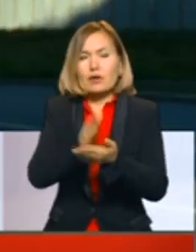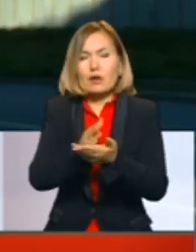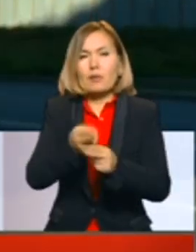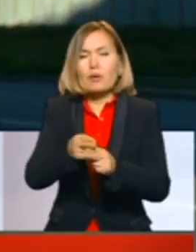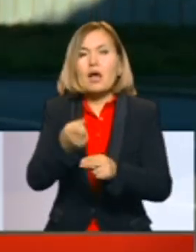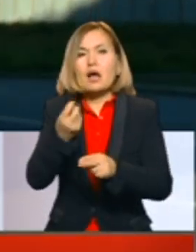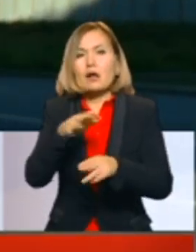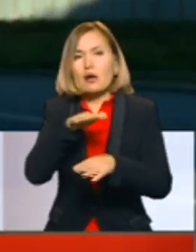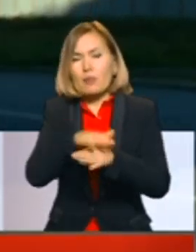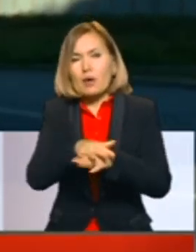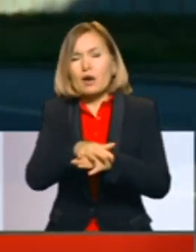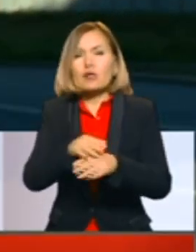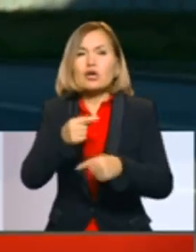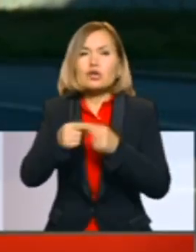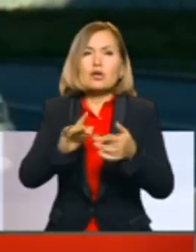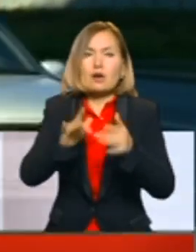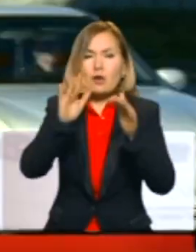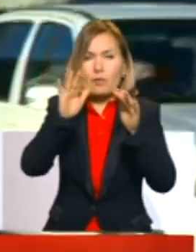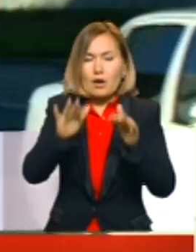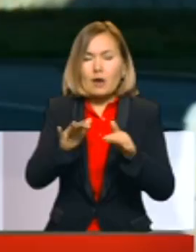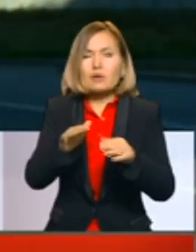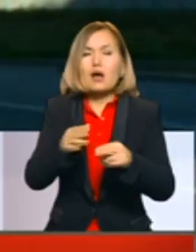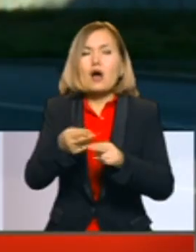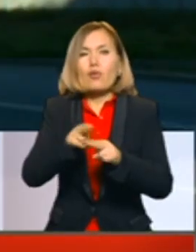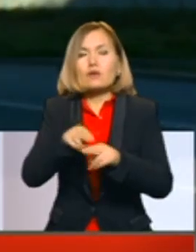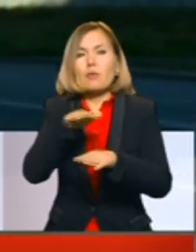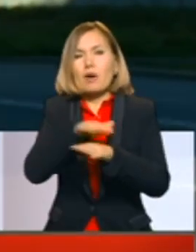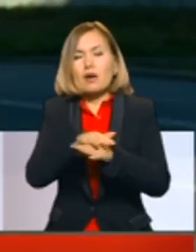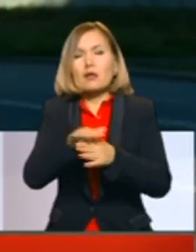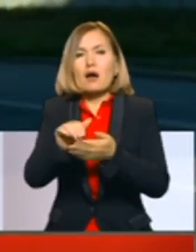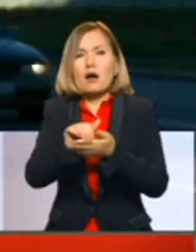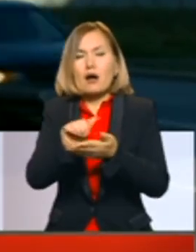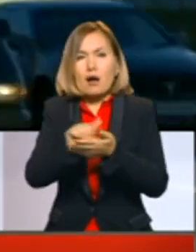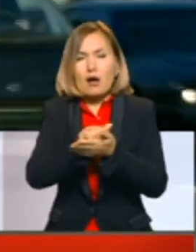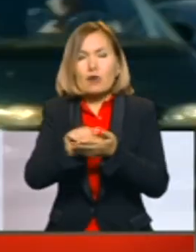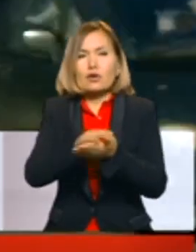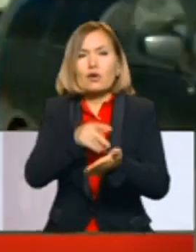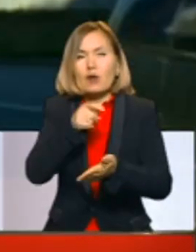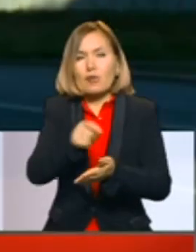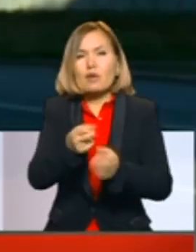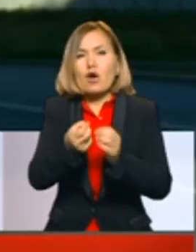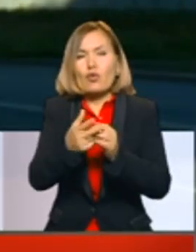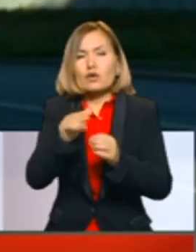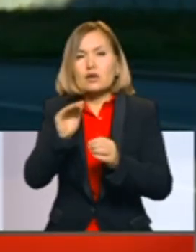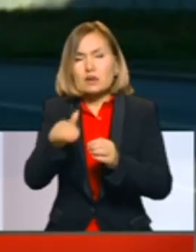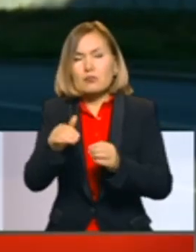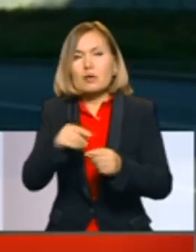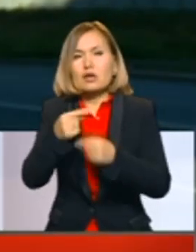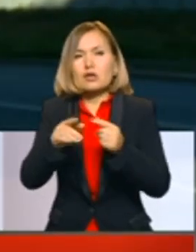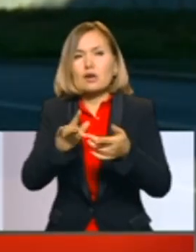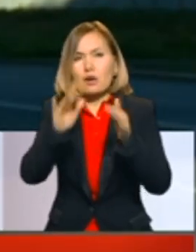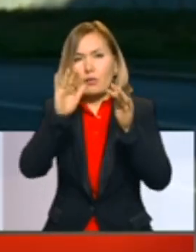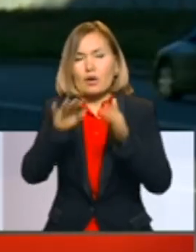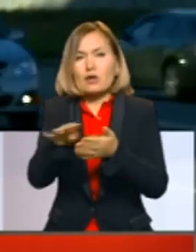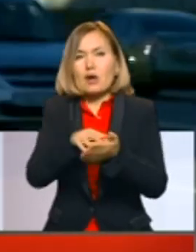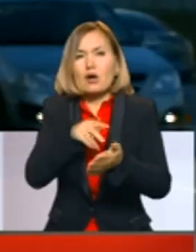Кейбір банк өтінімді онлайн, енді бірі қағаз жүзінде қабылдайды. Биыл бір мезетте 13 мың адам онлайн